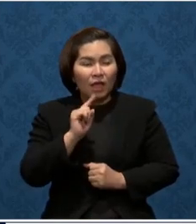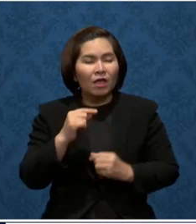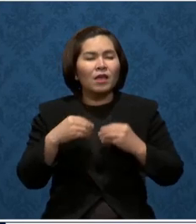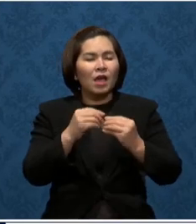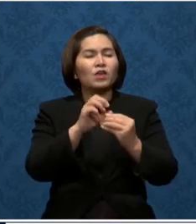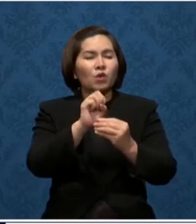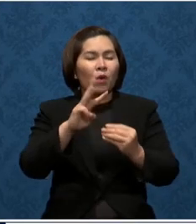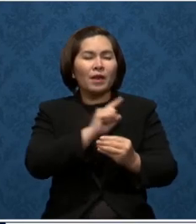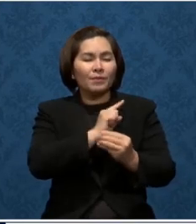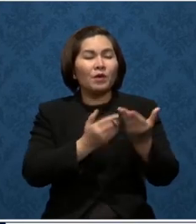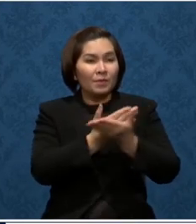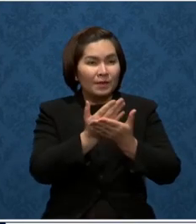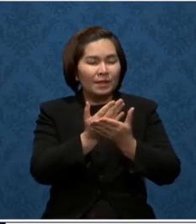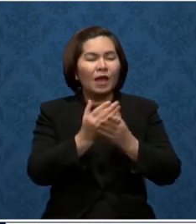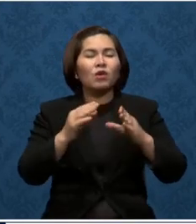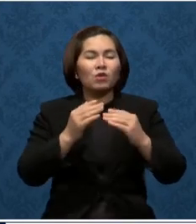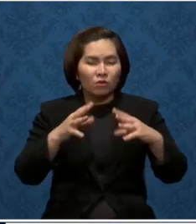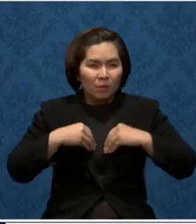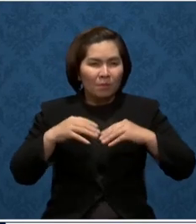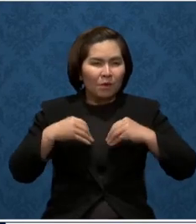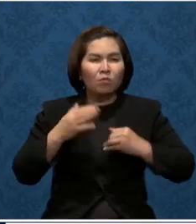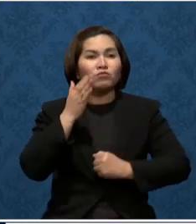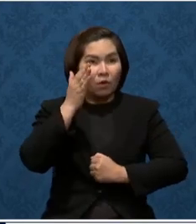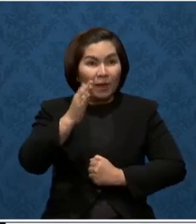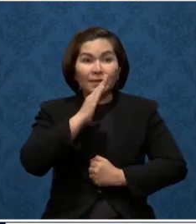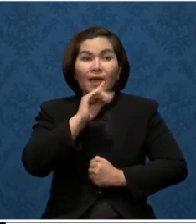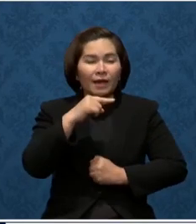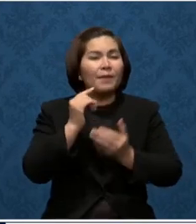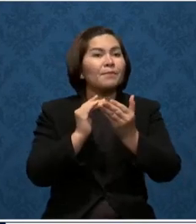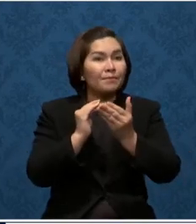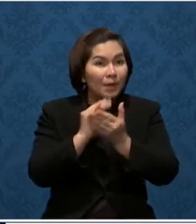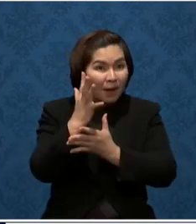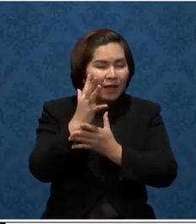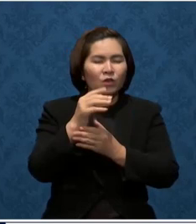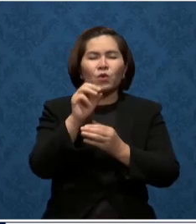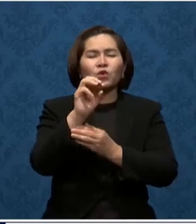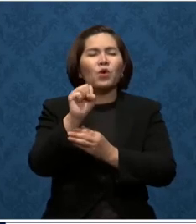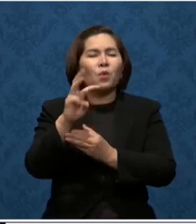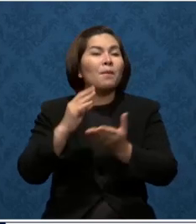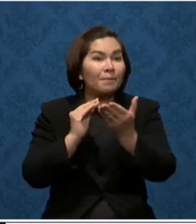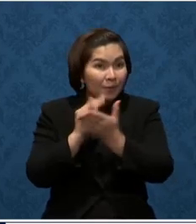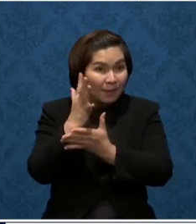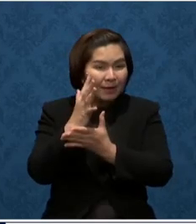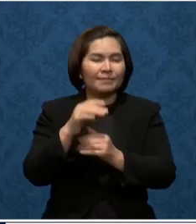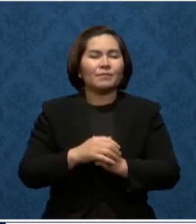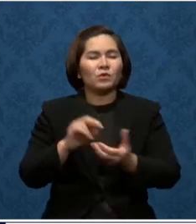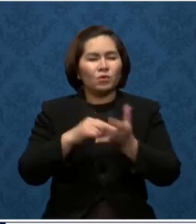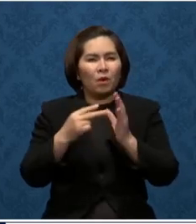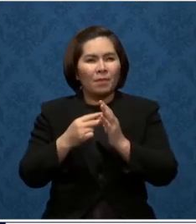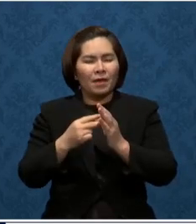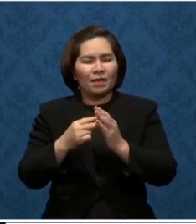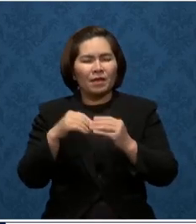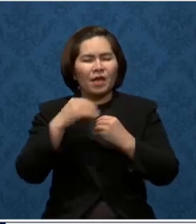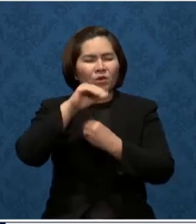วุฒิสภานะครับโดยผู้ที่ไม่ได้รับความเห็นชอบจากวุฒิสภาก็ไม่ให้เข้ามาสรรหาใหม่